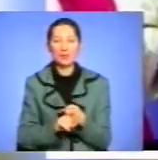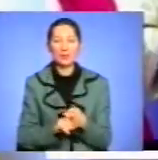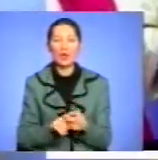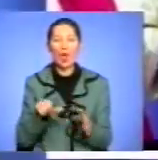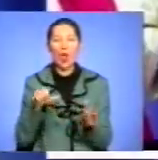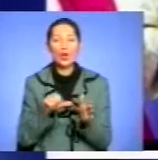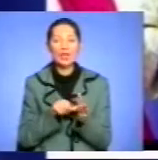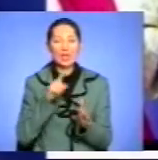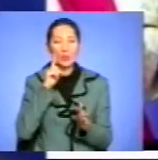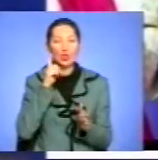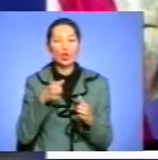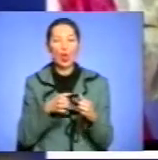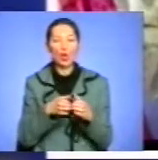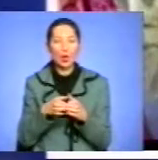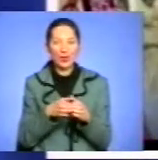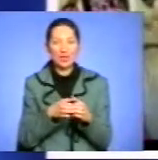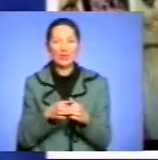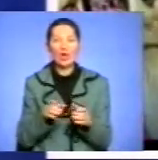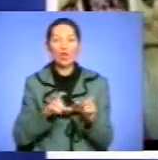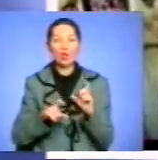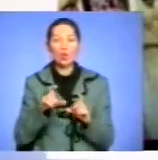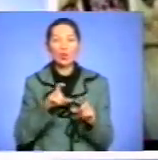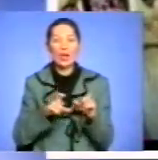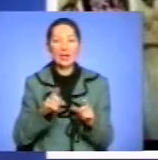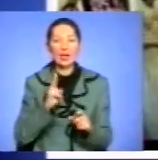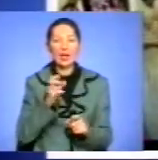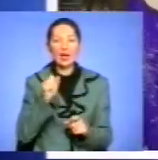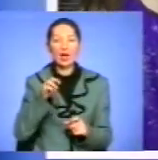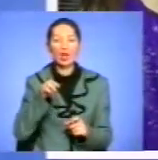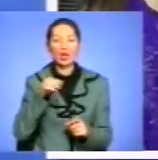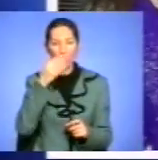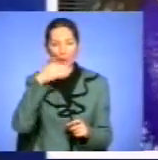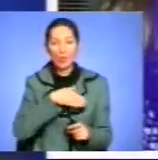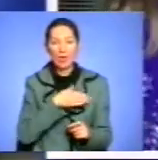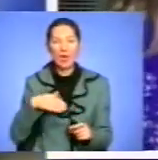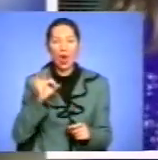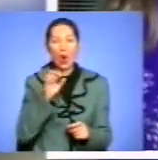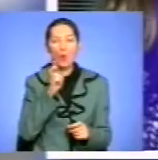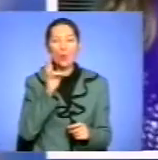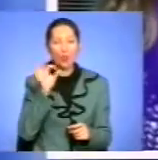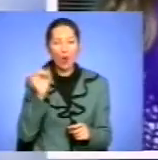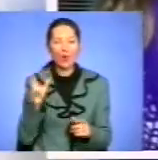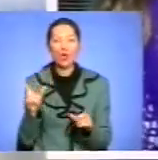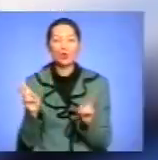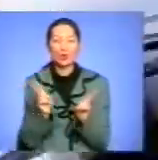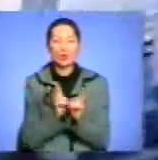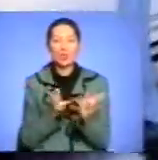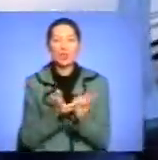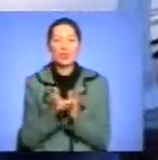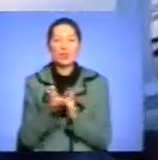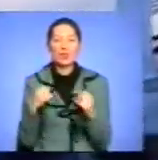Учасники молодіжного товариства студентів-католиків «Обнова» зустріли різдвяні свята на Східній Україні.